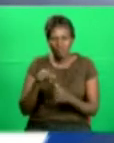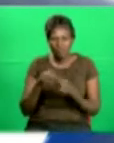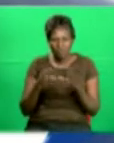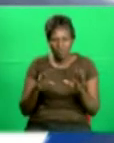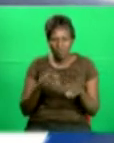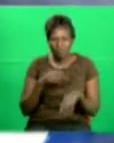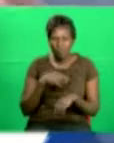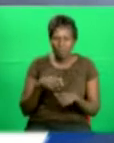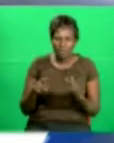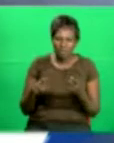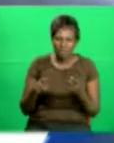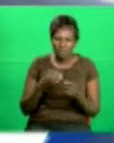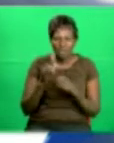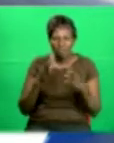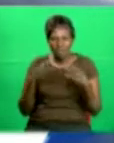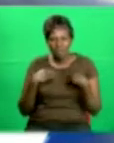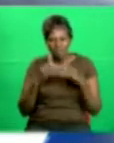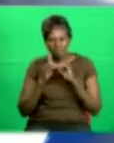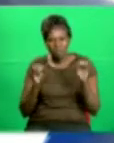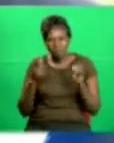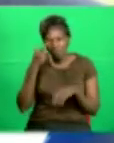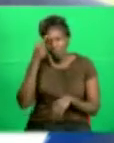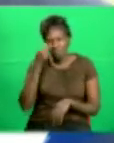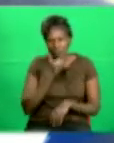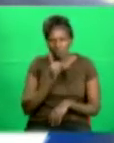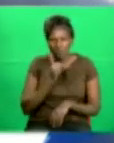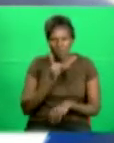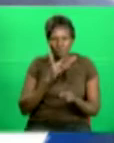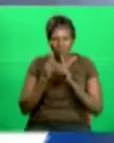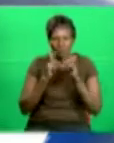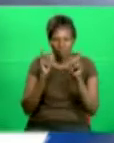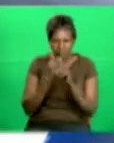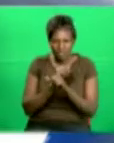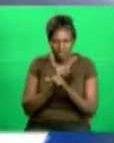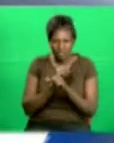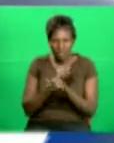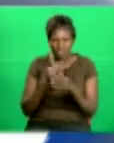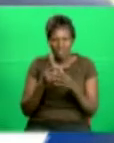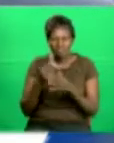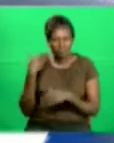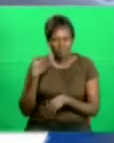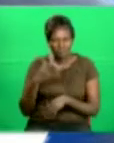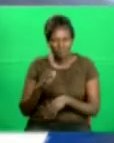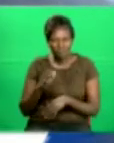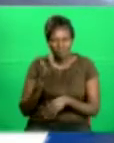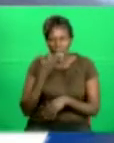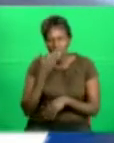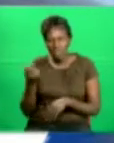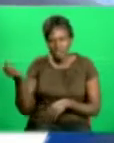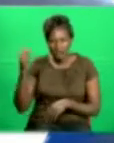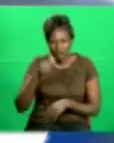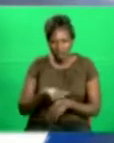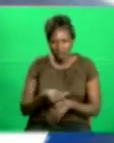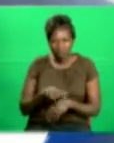either way, kama hata kubali kwa sababu mzee wetu tulimuongelesha yeye na akakataa, basi inafaa tu akuje na nitanyorosha